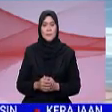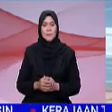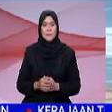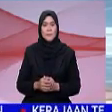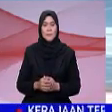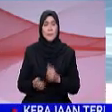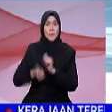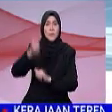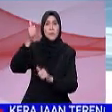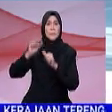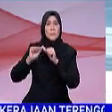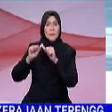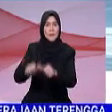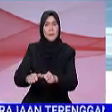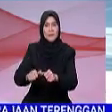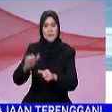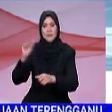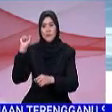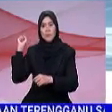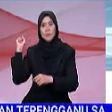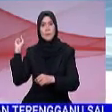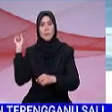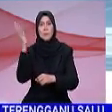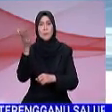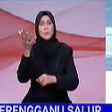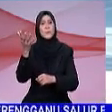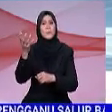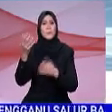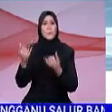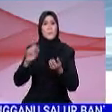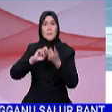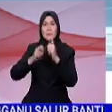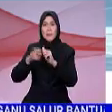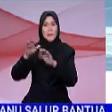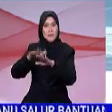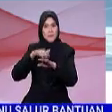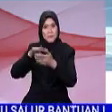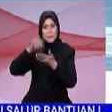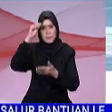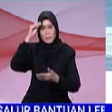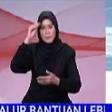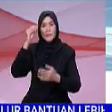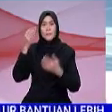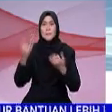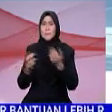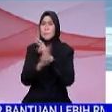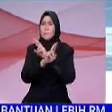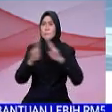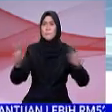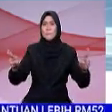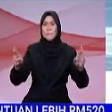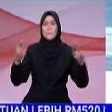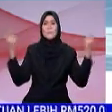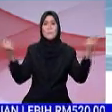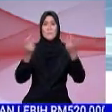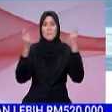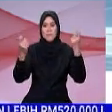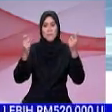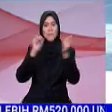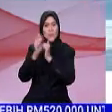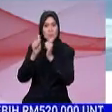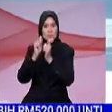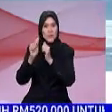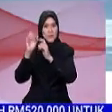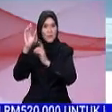Menurut juara bertahan acara lontar peluru F20 masalah pembelajaran itu, dia yakin sudah bersedia menghadapi temasya sukan terbesar dunia